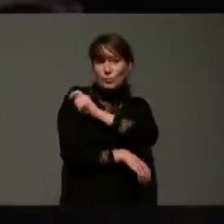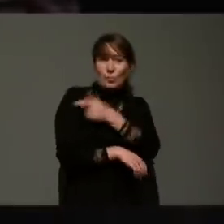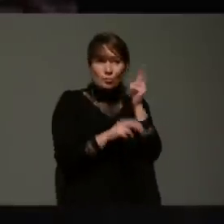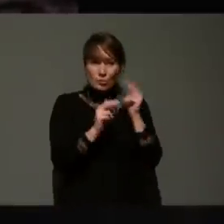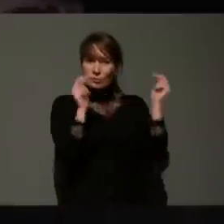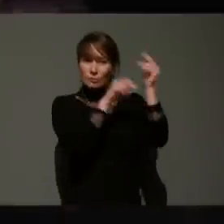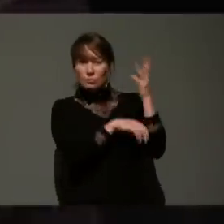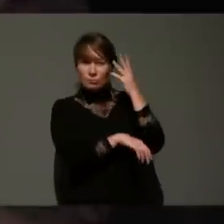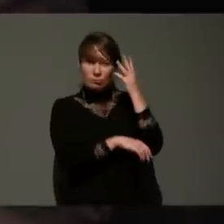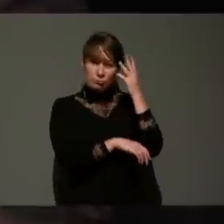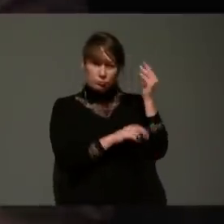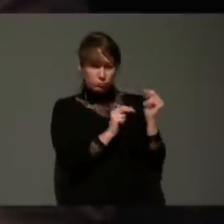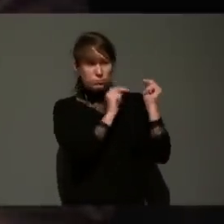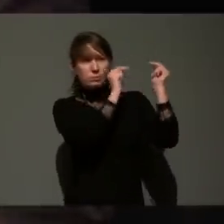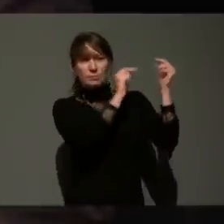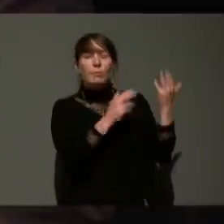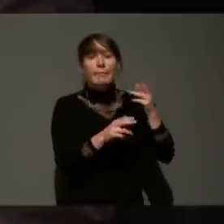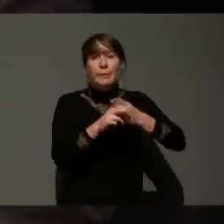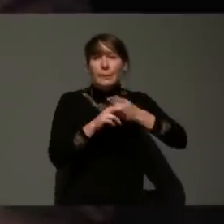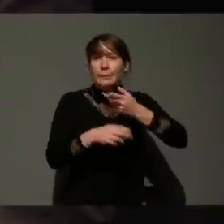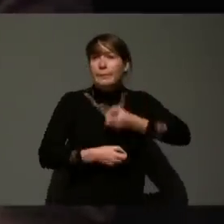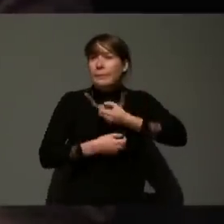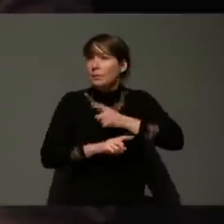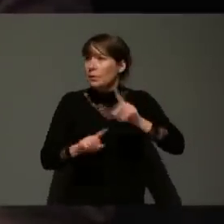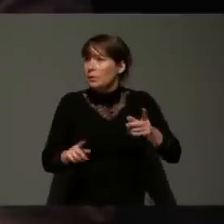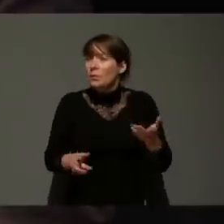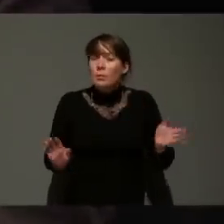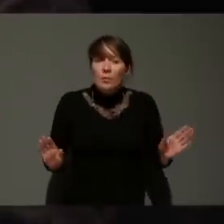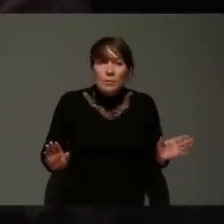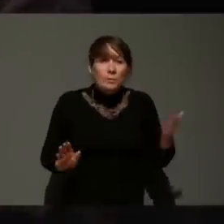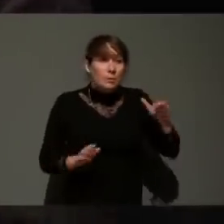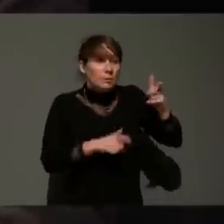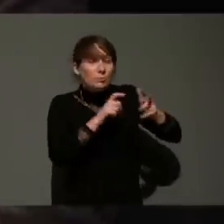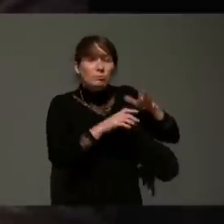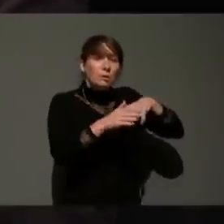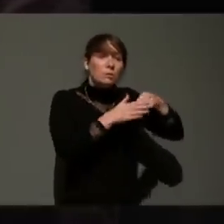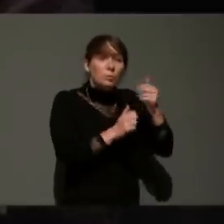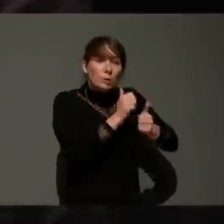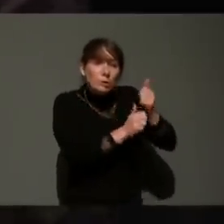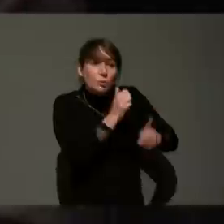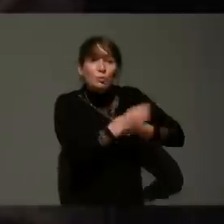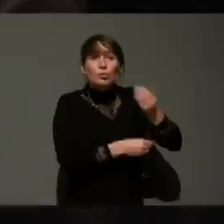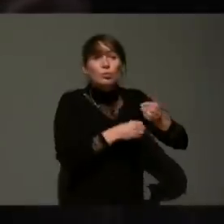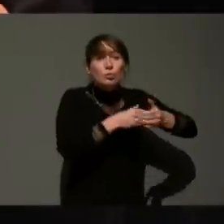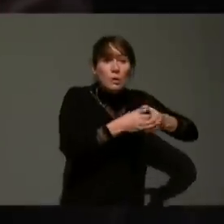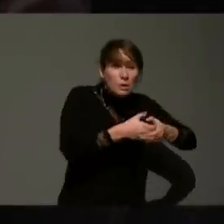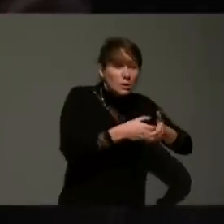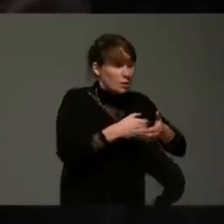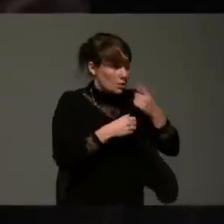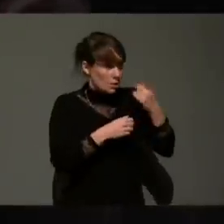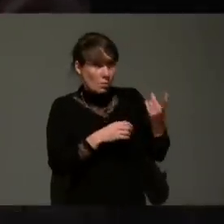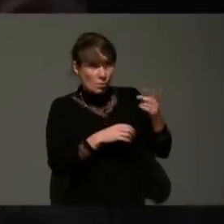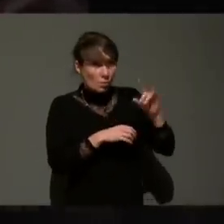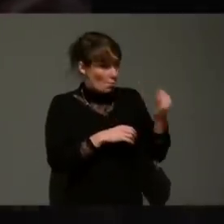nom, mais que vous voyez encore participer à des compétitions ou du loisir, qui n'ont pas pris un gramme,